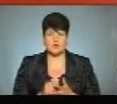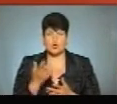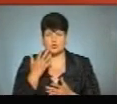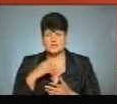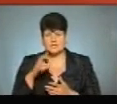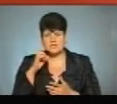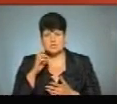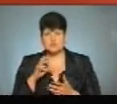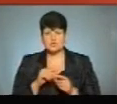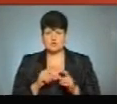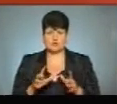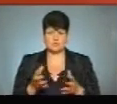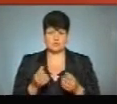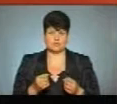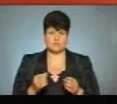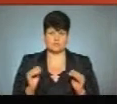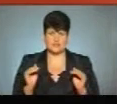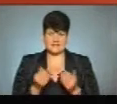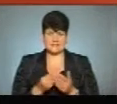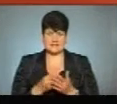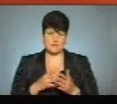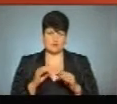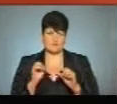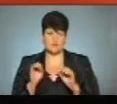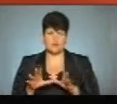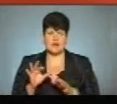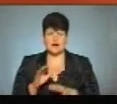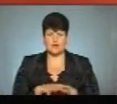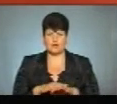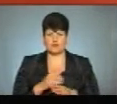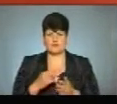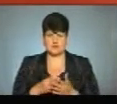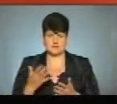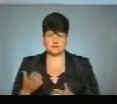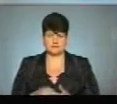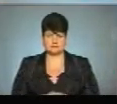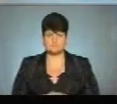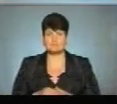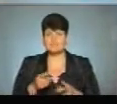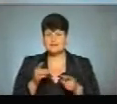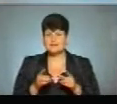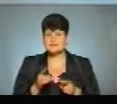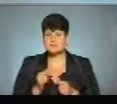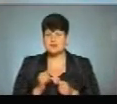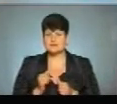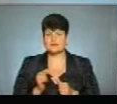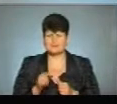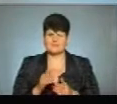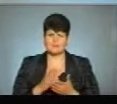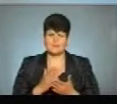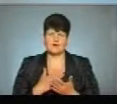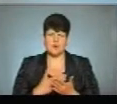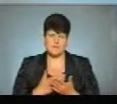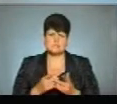оренду по низькій ціні, а потім віддають вже по ринковій ціні від свого імені в оренду майно. Насправді так, є